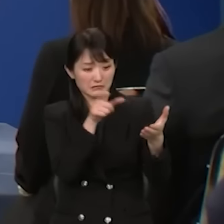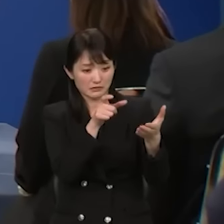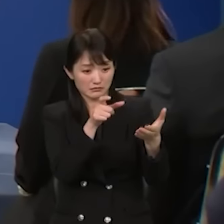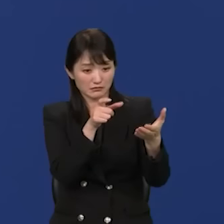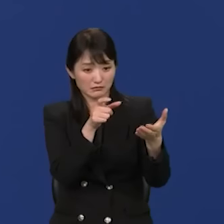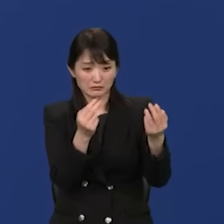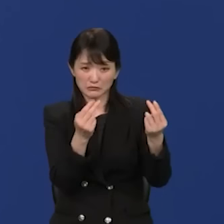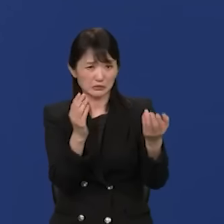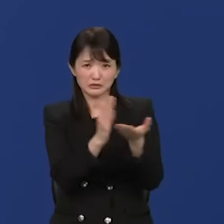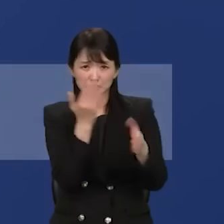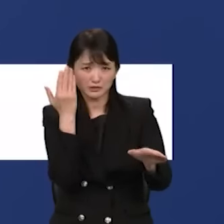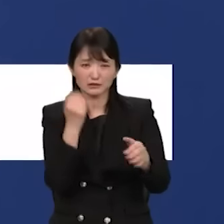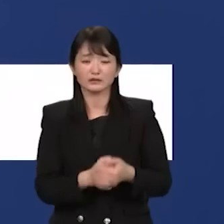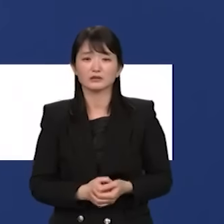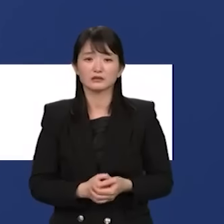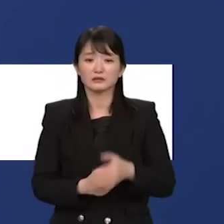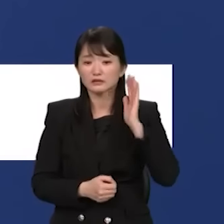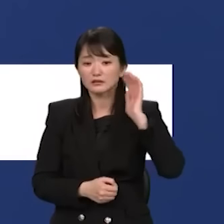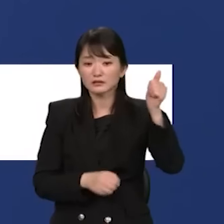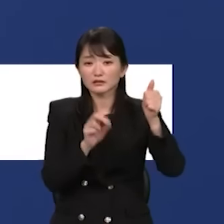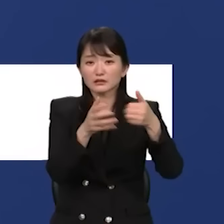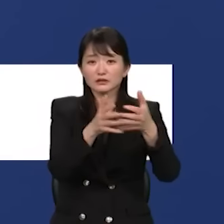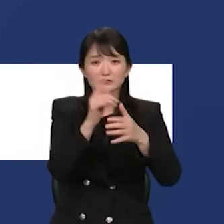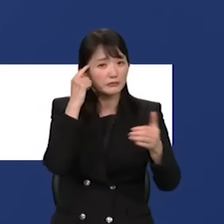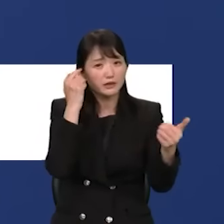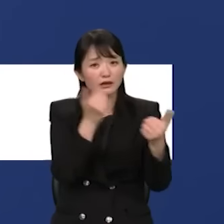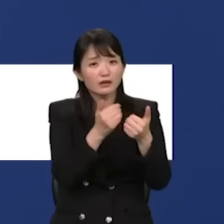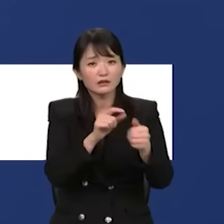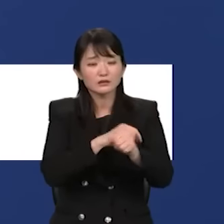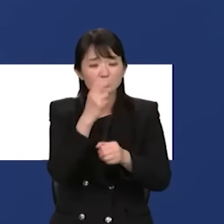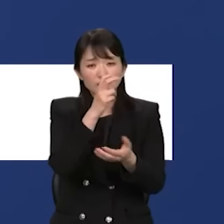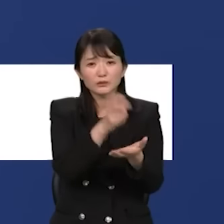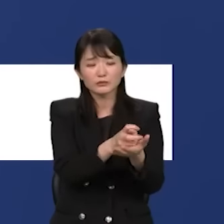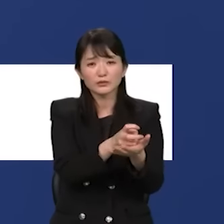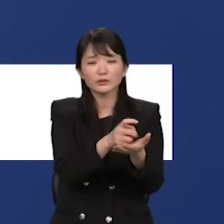했습니다. 대통령과 여당이 반대하는 그 특검을